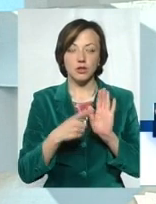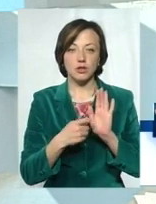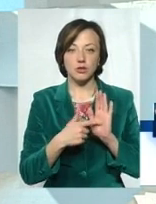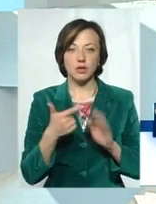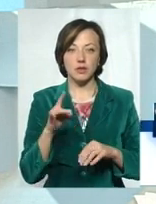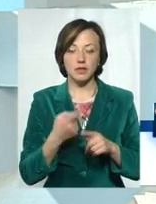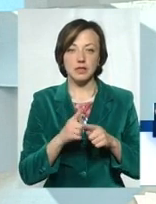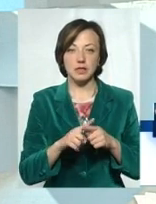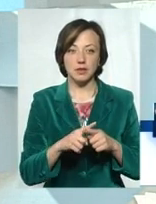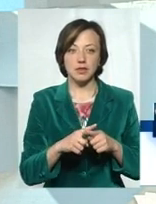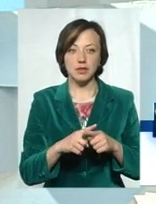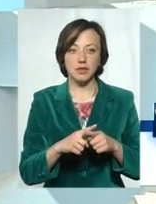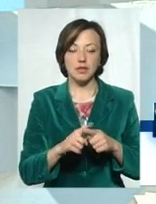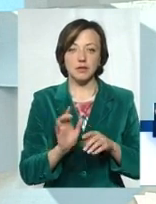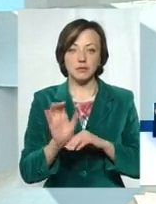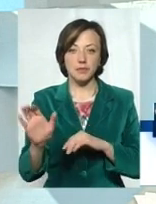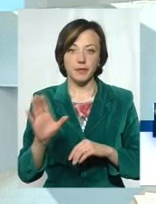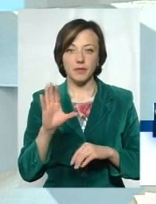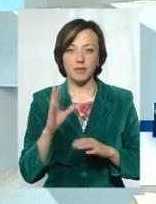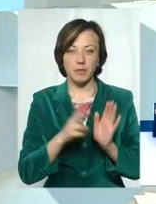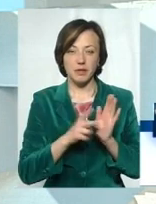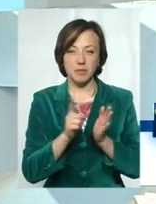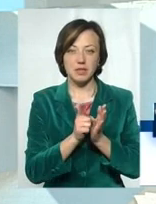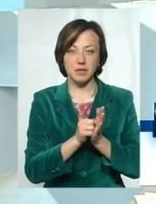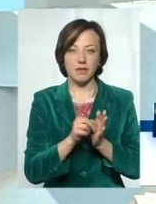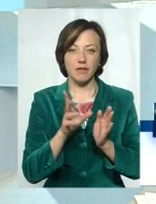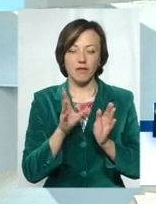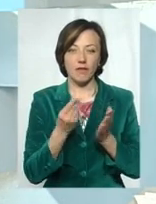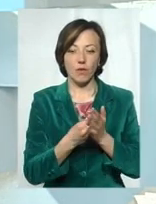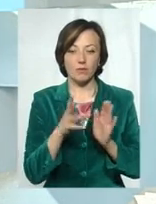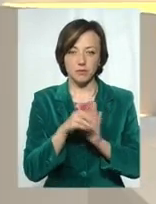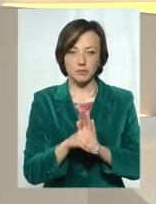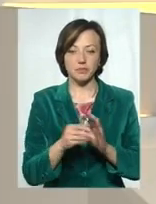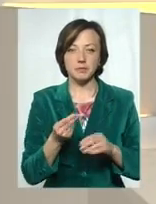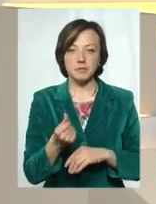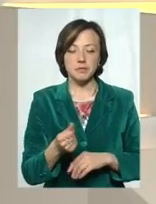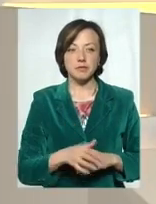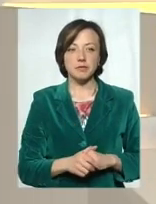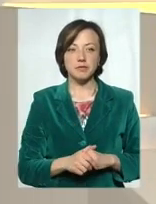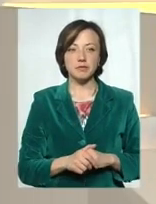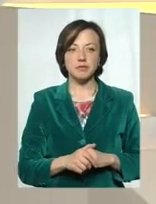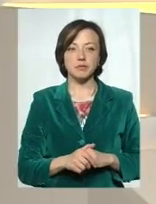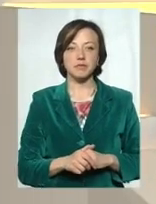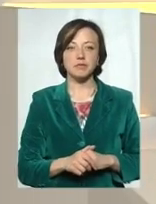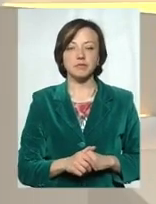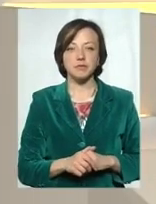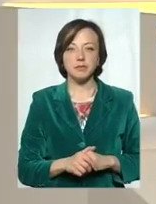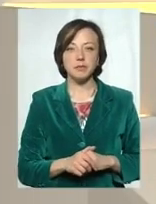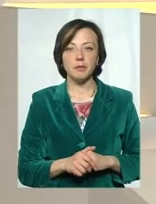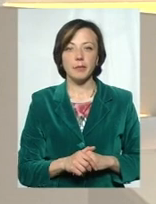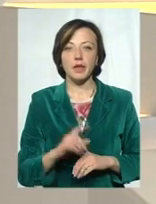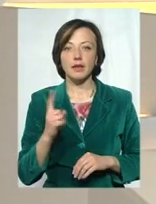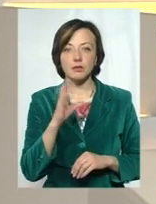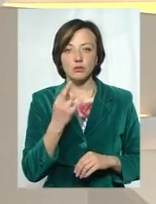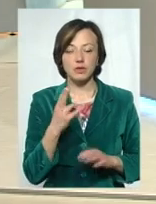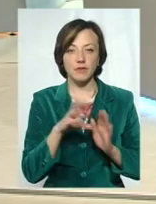гривень, за мене заплатить роботодавець єдиний соціальний внесок, я сплачу пенсію. Раніше, до цього року, аграрії наші єдиний соціальний